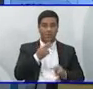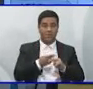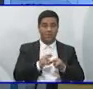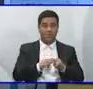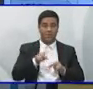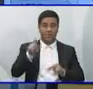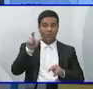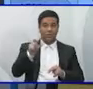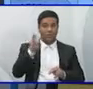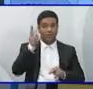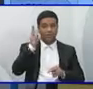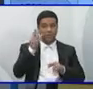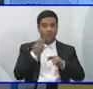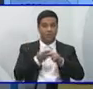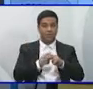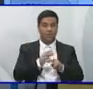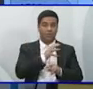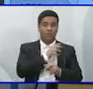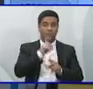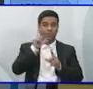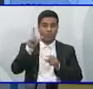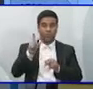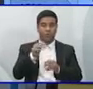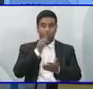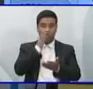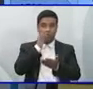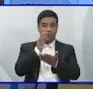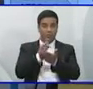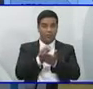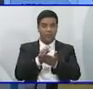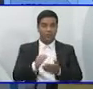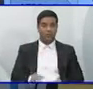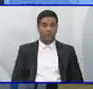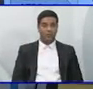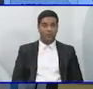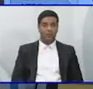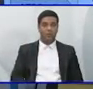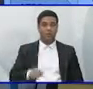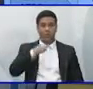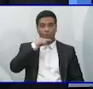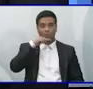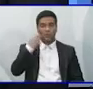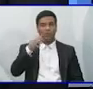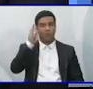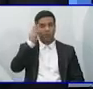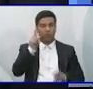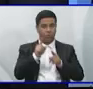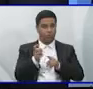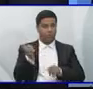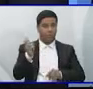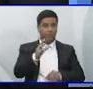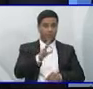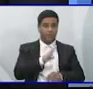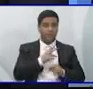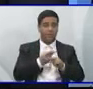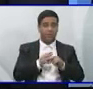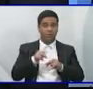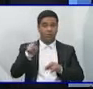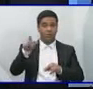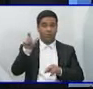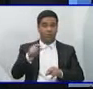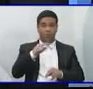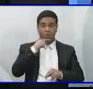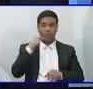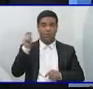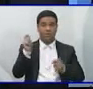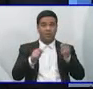1731-yilda aynan ana shu elchilarga javob sifatida Rossiyadan elchilar kelishadi va bu